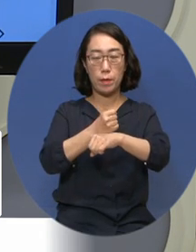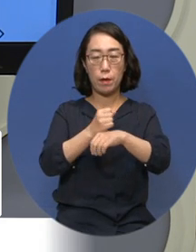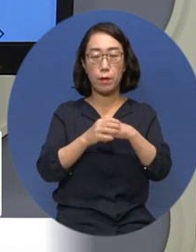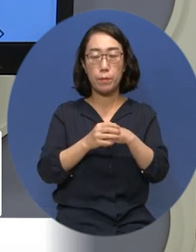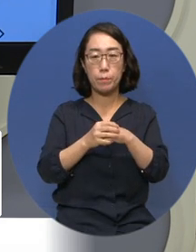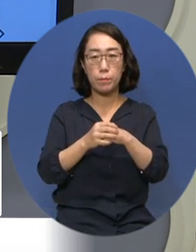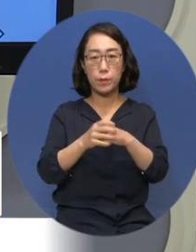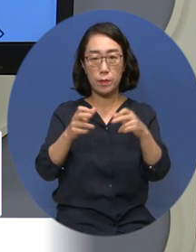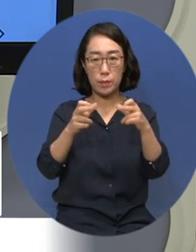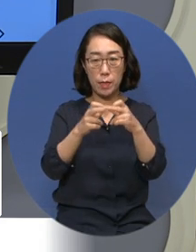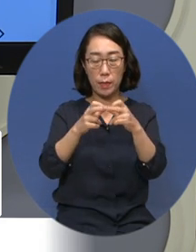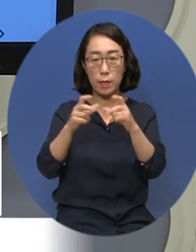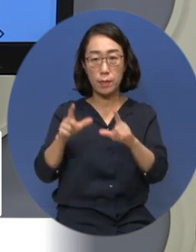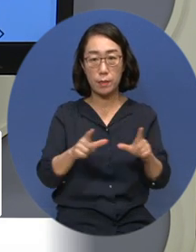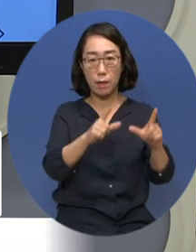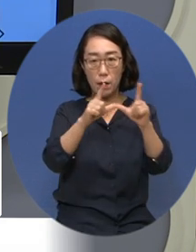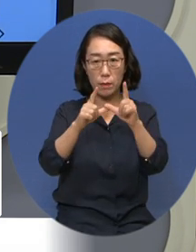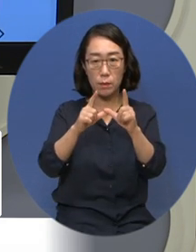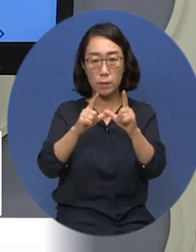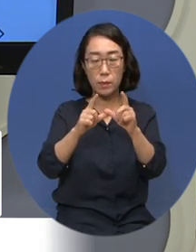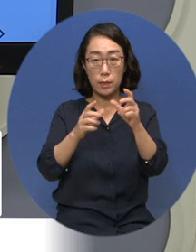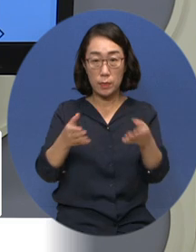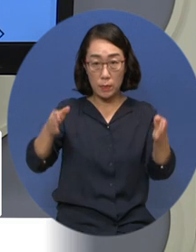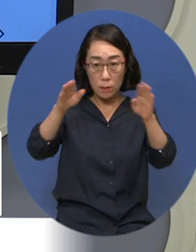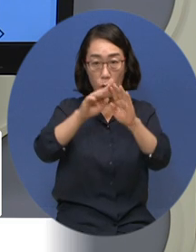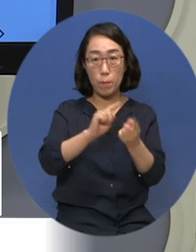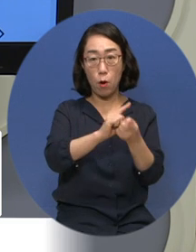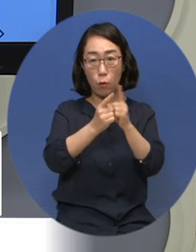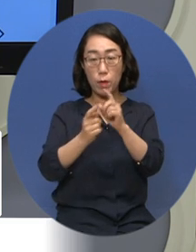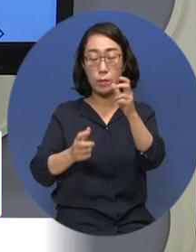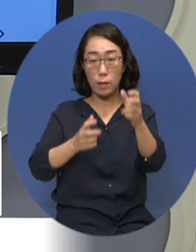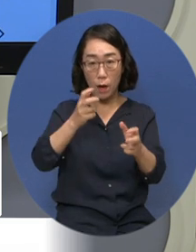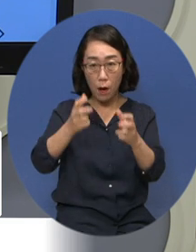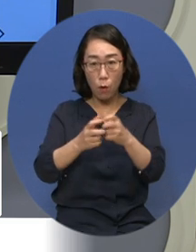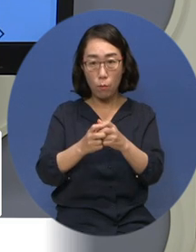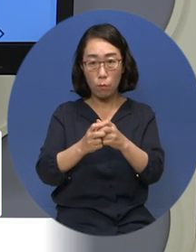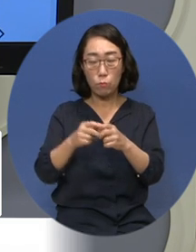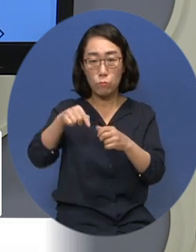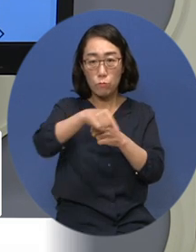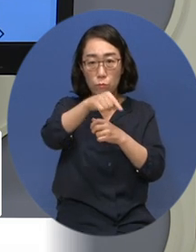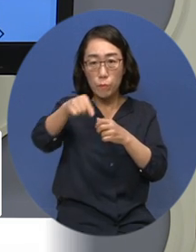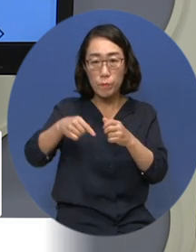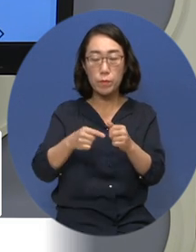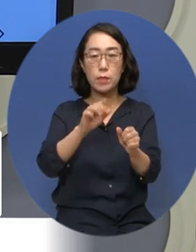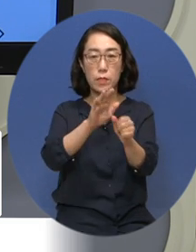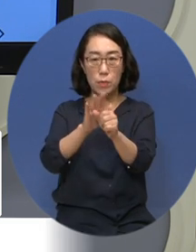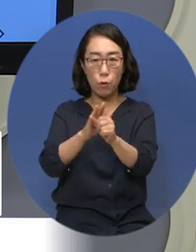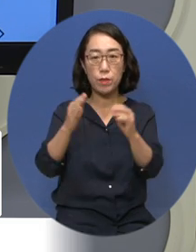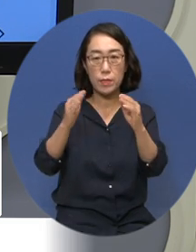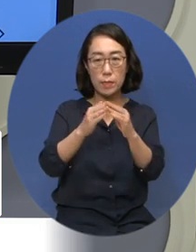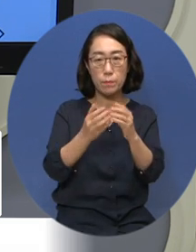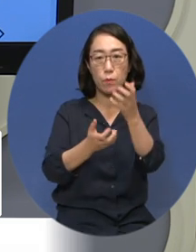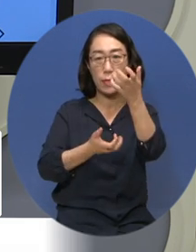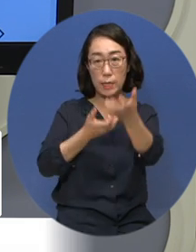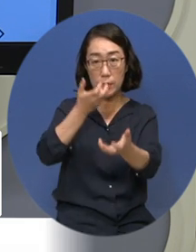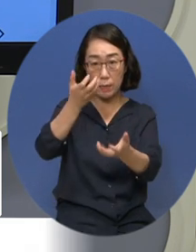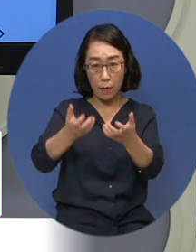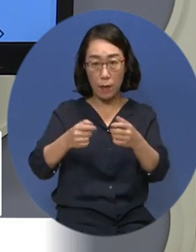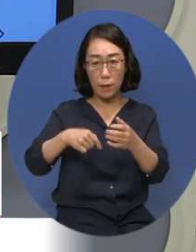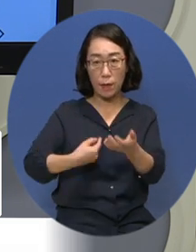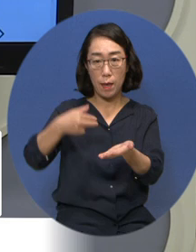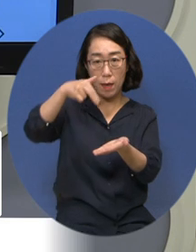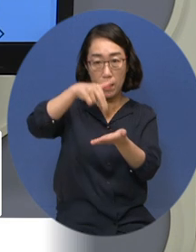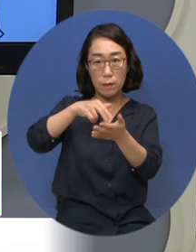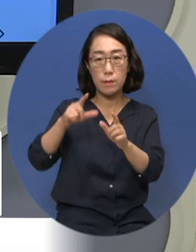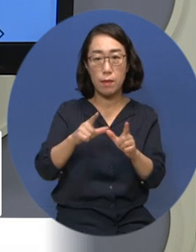장애인 거주시설 변환 사업은 입소 장애인 모두 장애인 지원 주택 등으로 이전에 자립생활을 시작하고